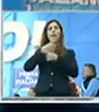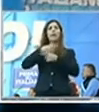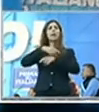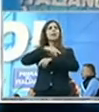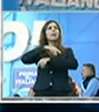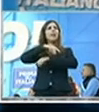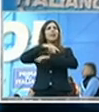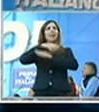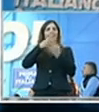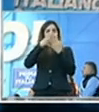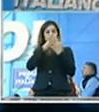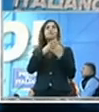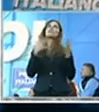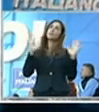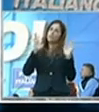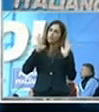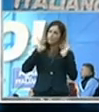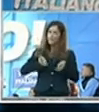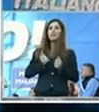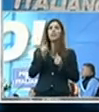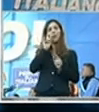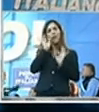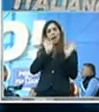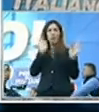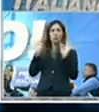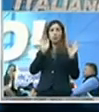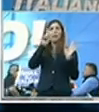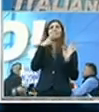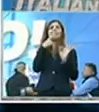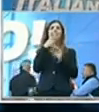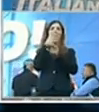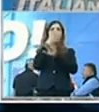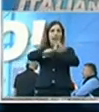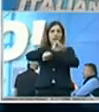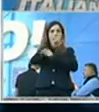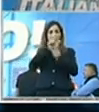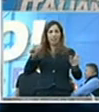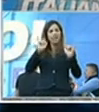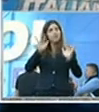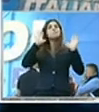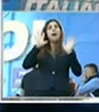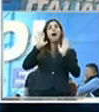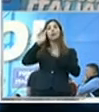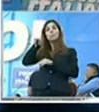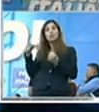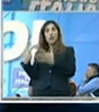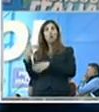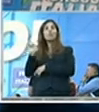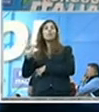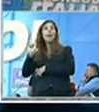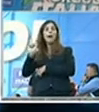si vuole. Però consiglierei di non fare troppa ironia, soprattutto dal, diciamo, dal campo avversario.